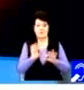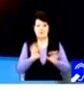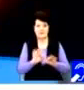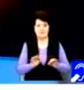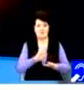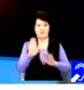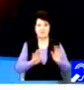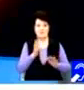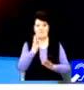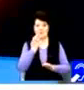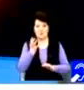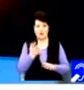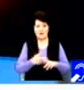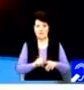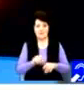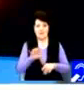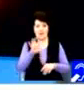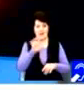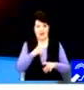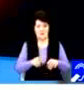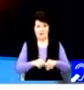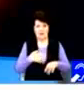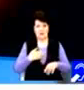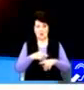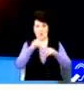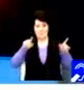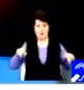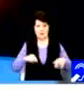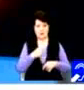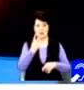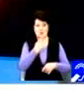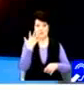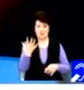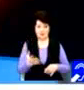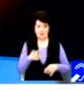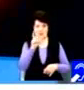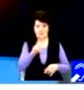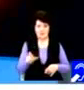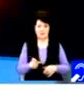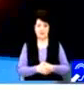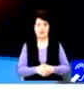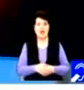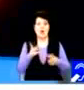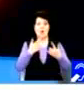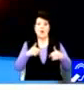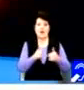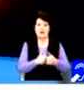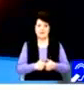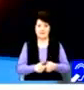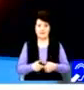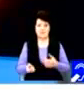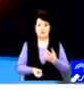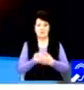al Expoziției fotografice un soare printre noi care include portretele a 25 de persoane cu Sindromul Down organizatorii și au dorit să